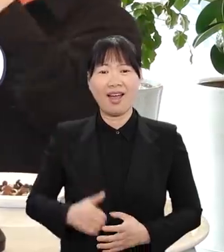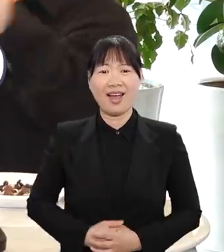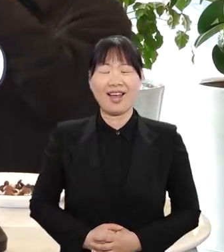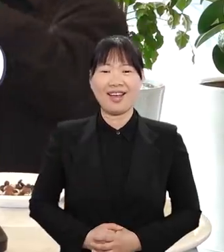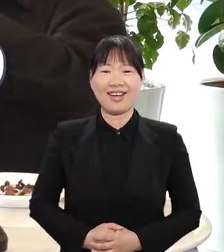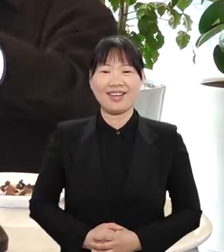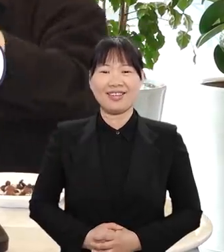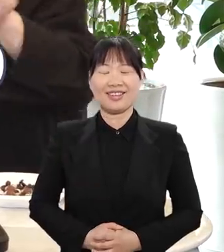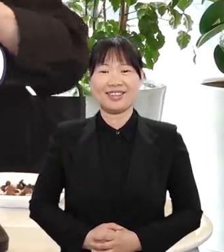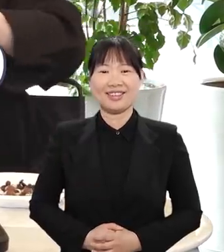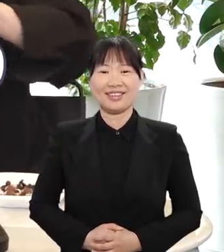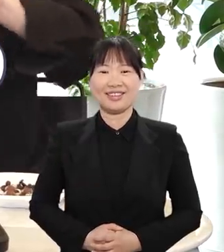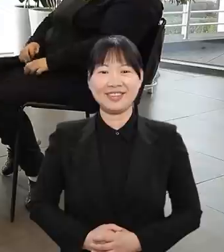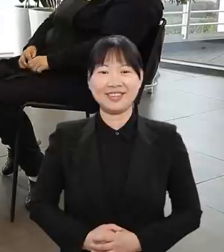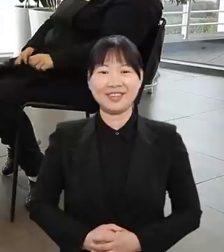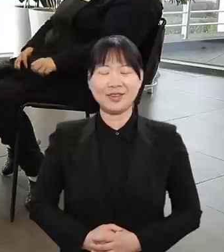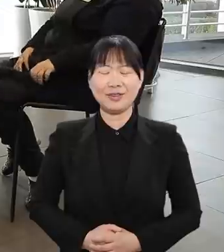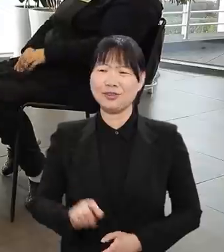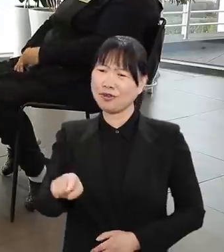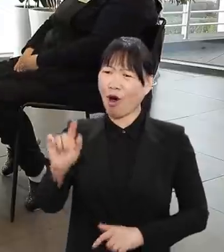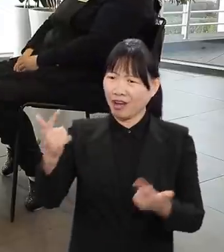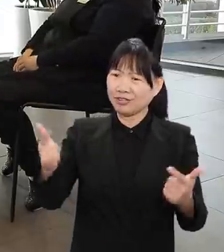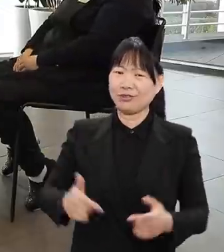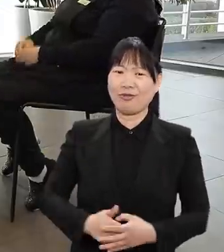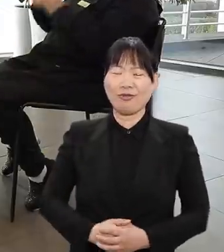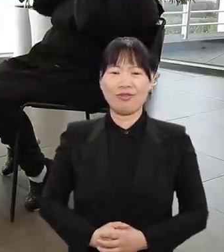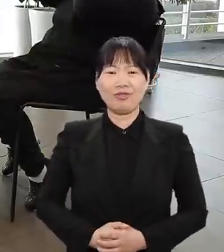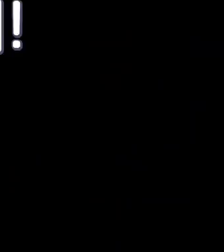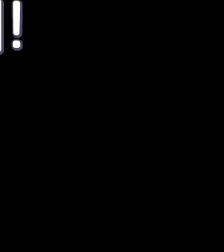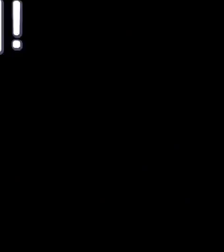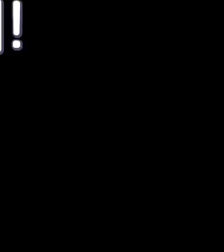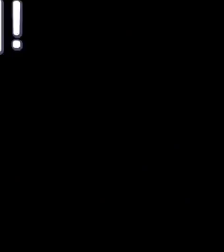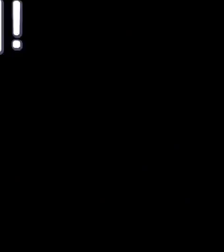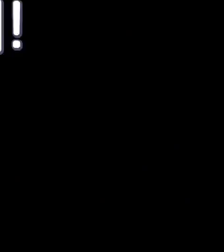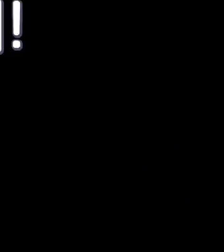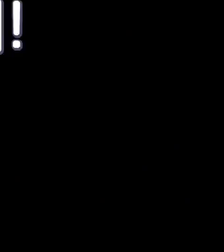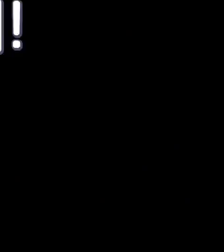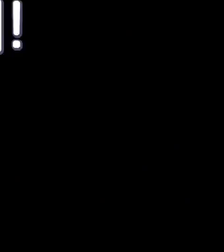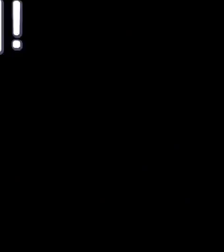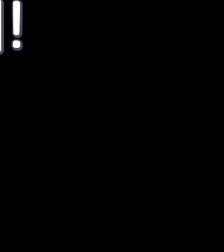아니 왜? 야. 아니 왜? 형 그거는 너무 아니죠.